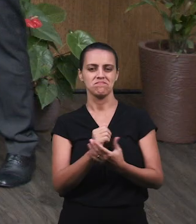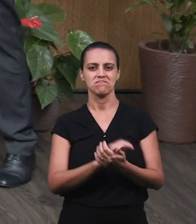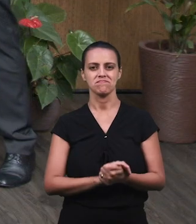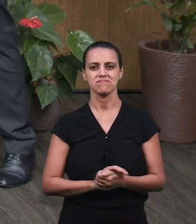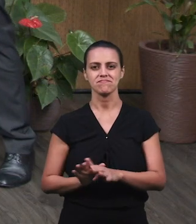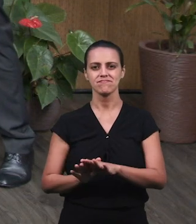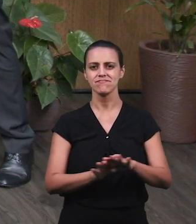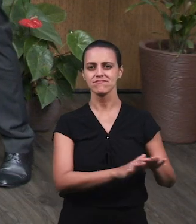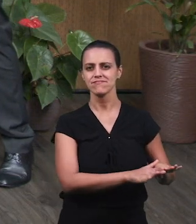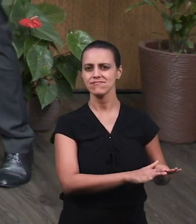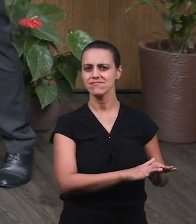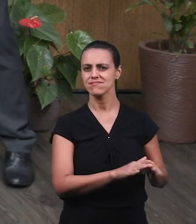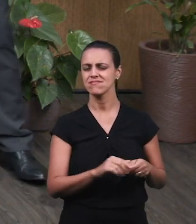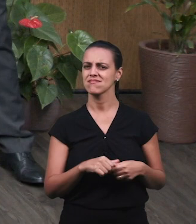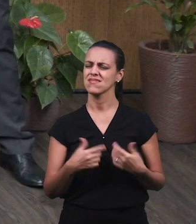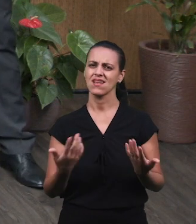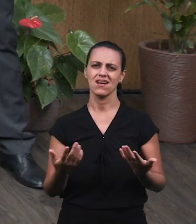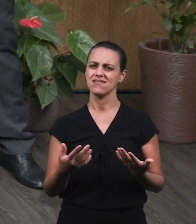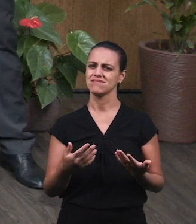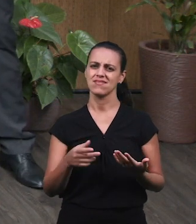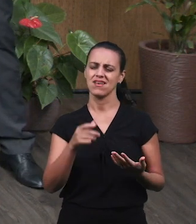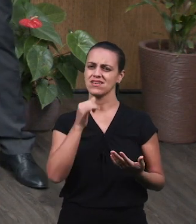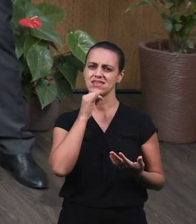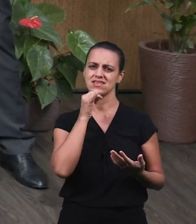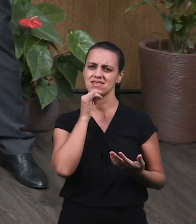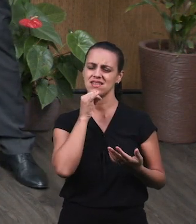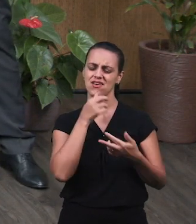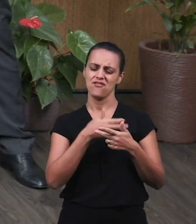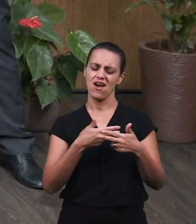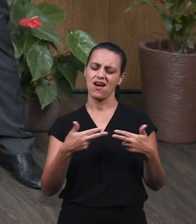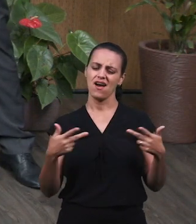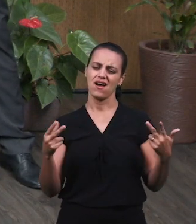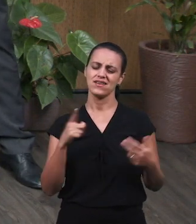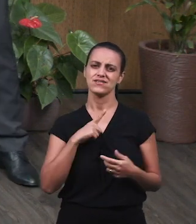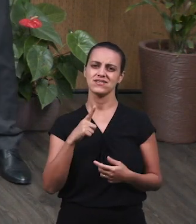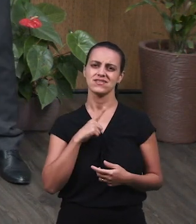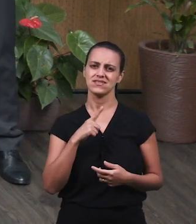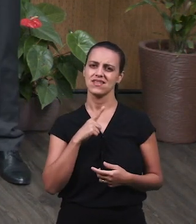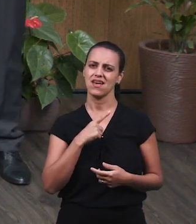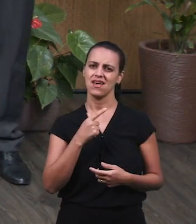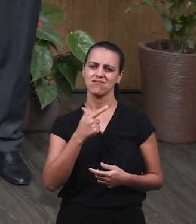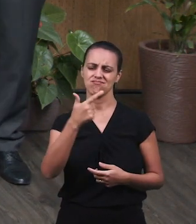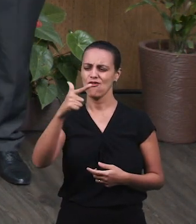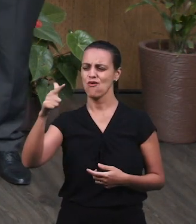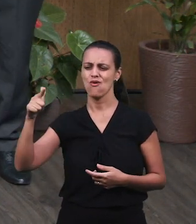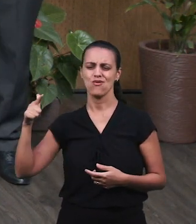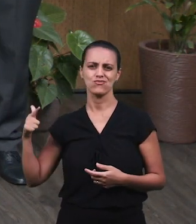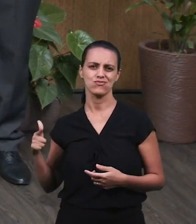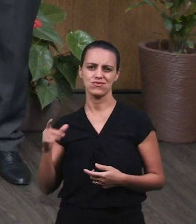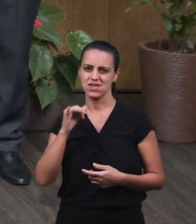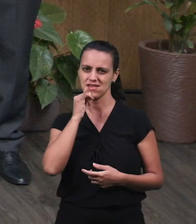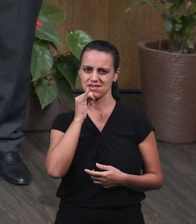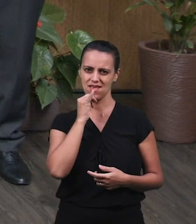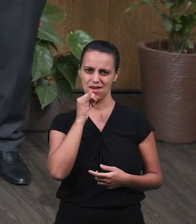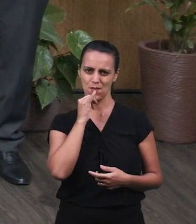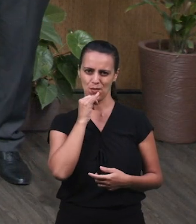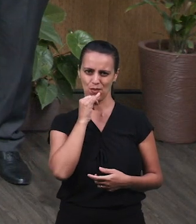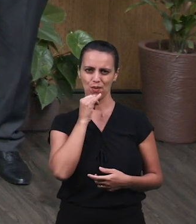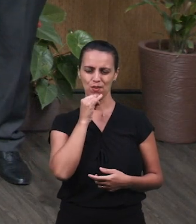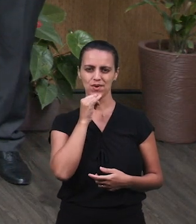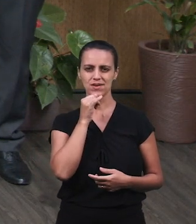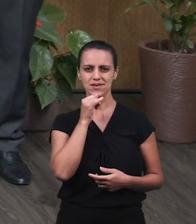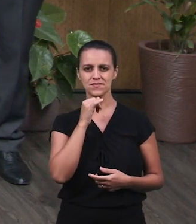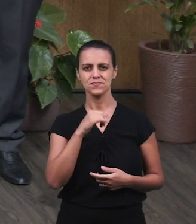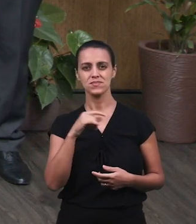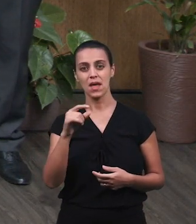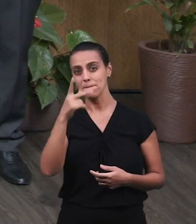beaucoup d'exemples. Un autre exemple glorieux de quelqu'un qui a entendu et a répondu à la parole